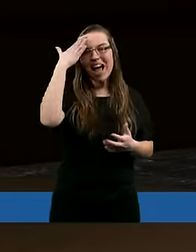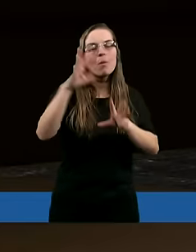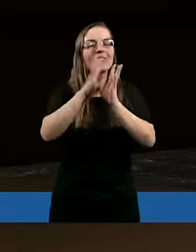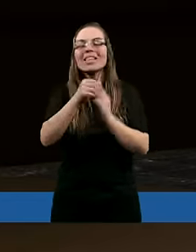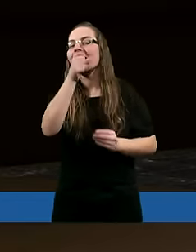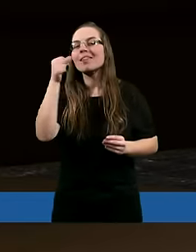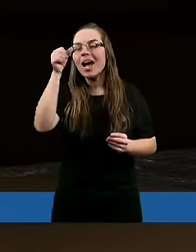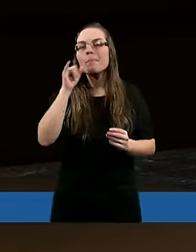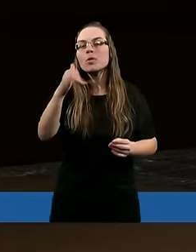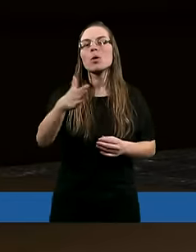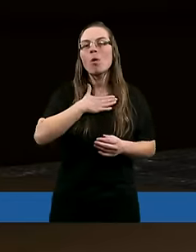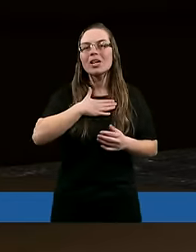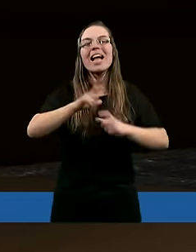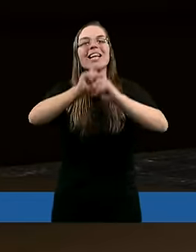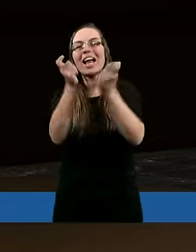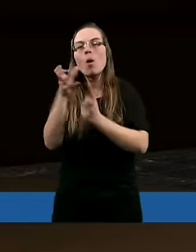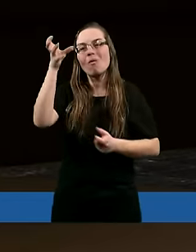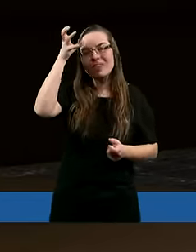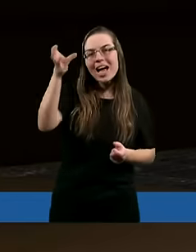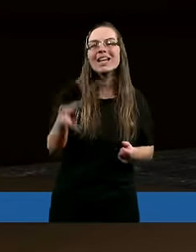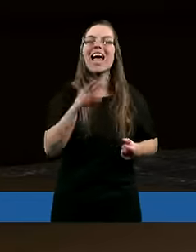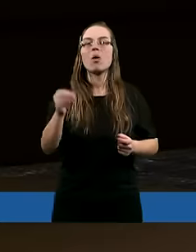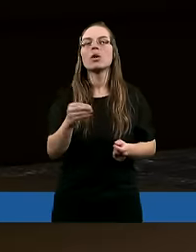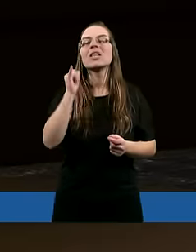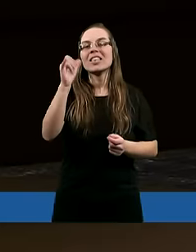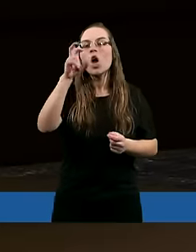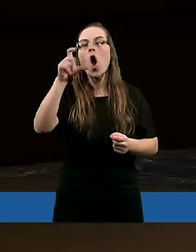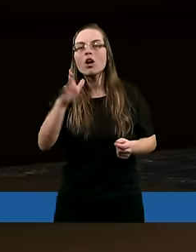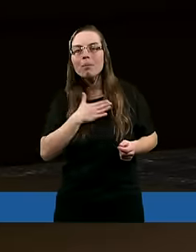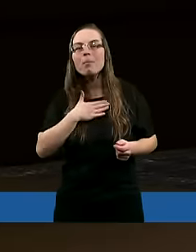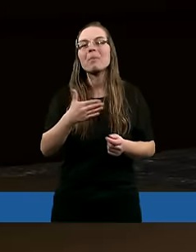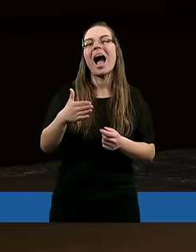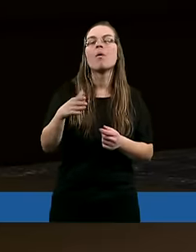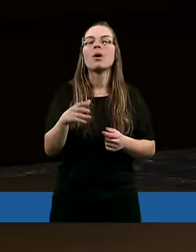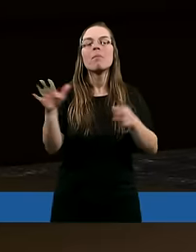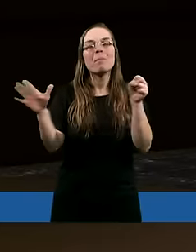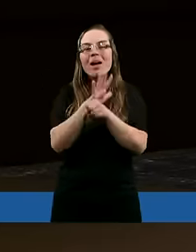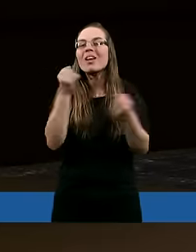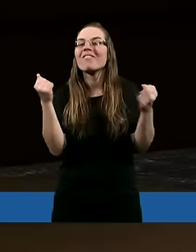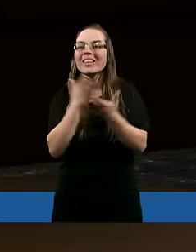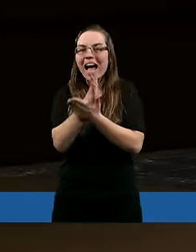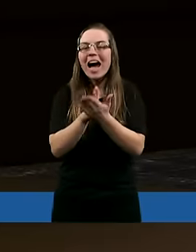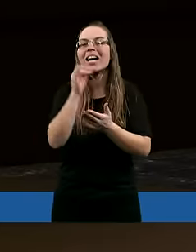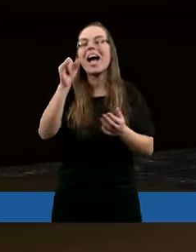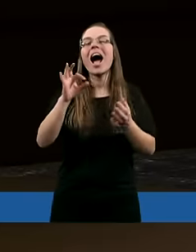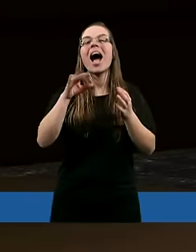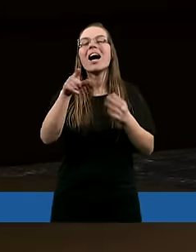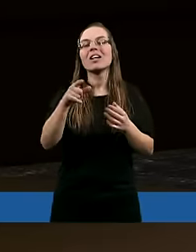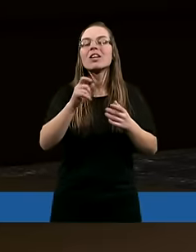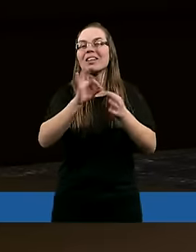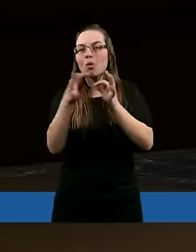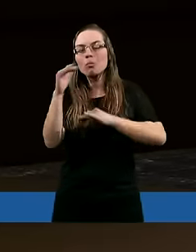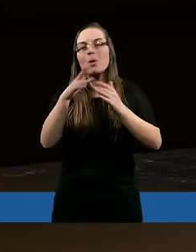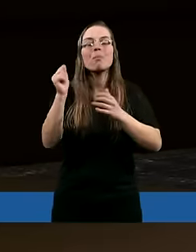wszystkie tajemnice i posiadał całą wiedzę, i choćbym miał pełnię wiary, tak żebym góry